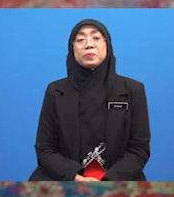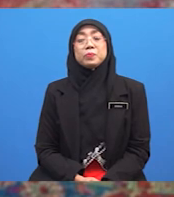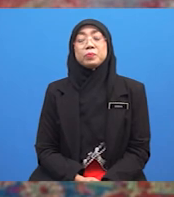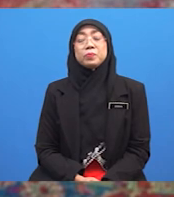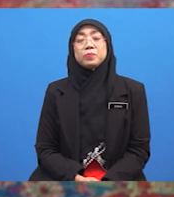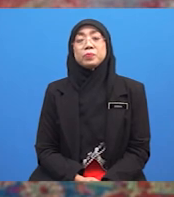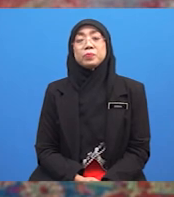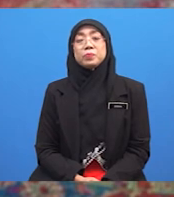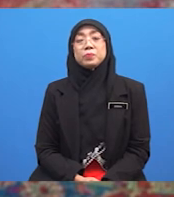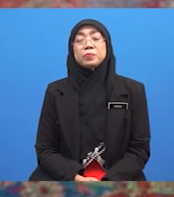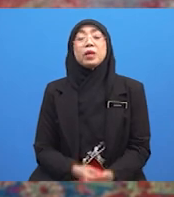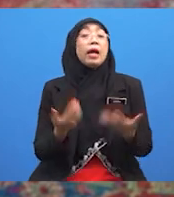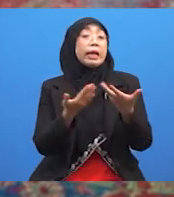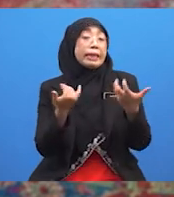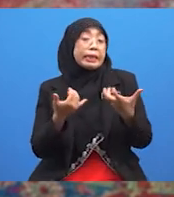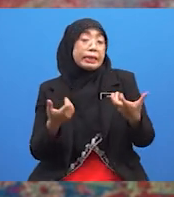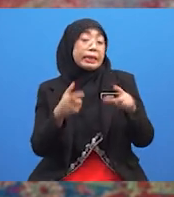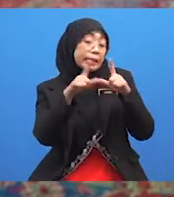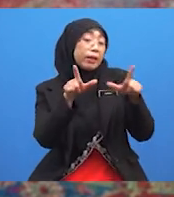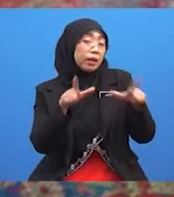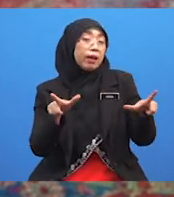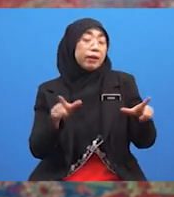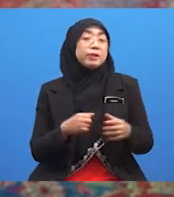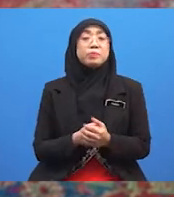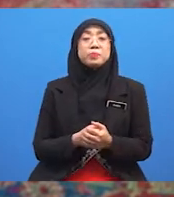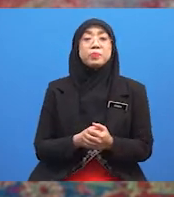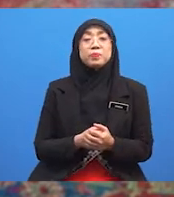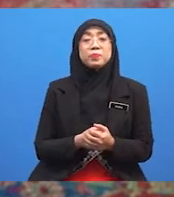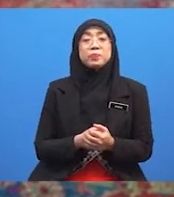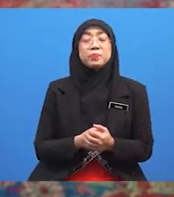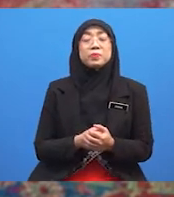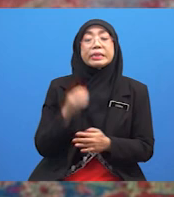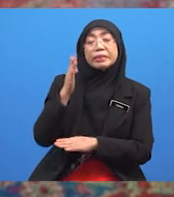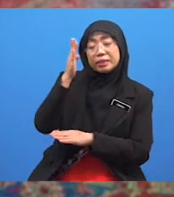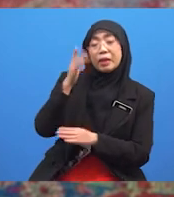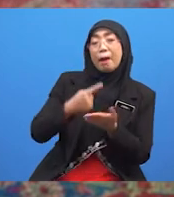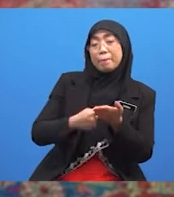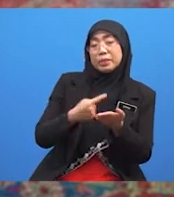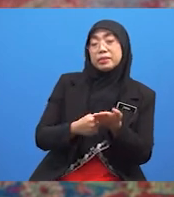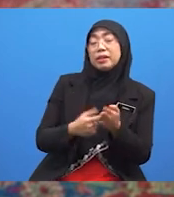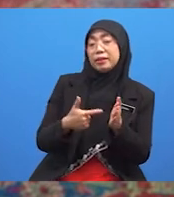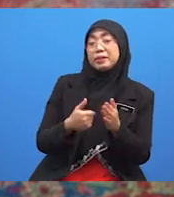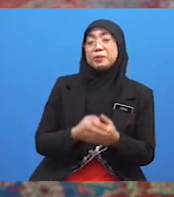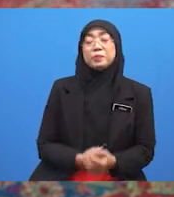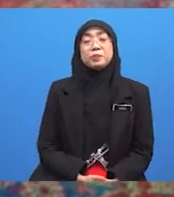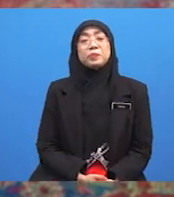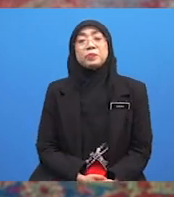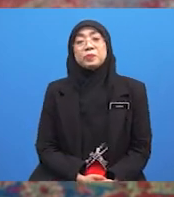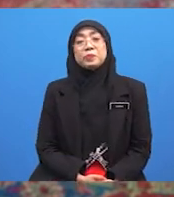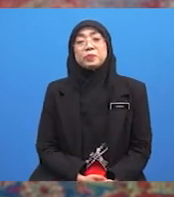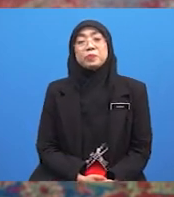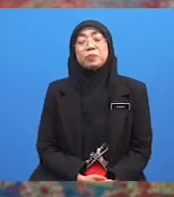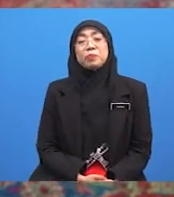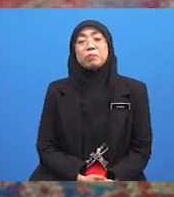aspek-aspek yang lain iaitu ilmu, jati diri dan kemanusiaan akan dibincangkan dalam pertemuan yang lain pula.